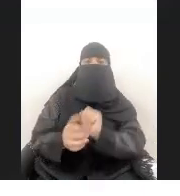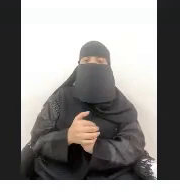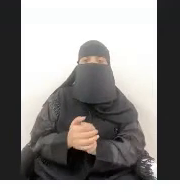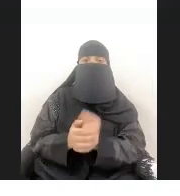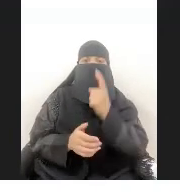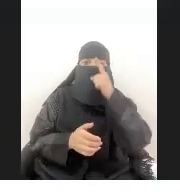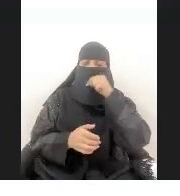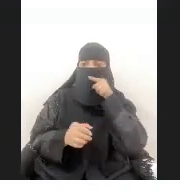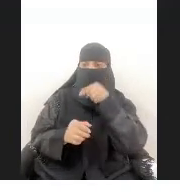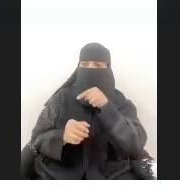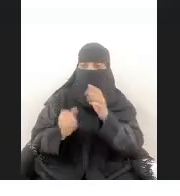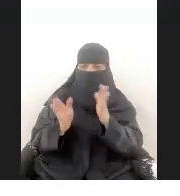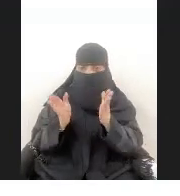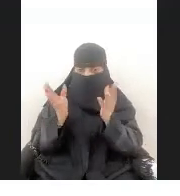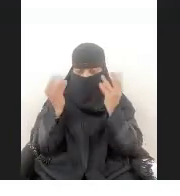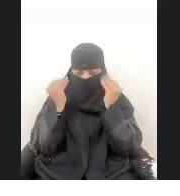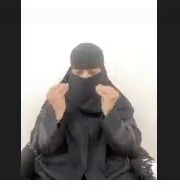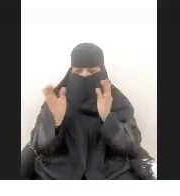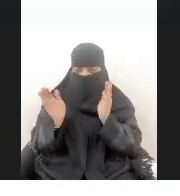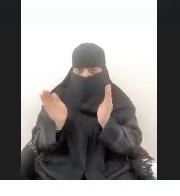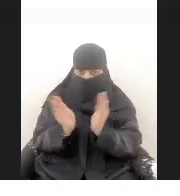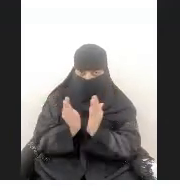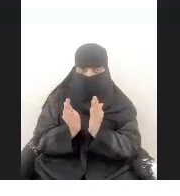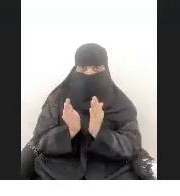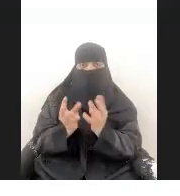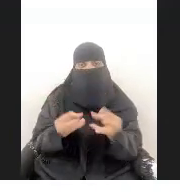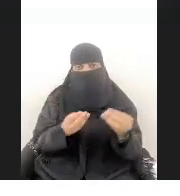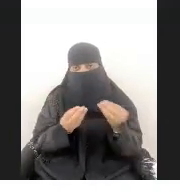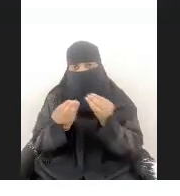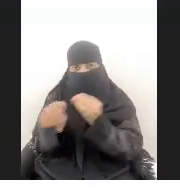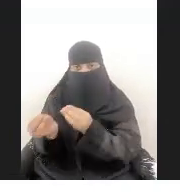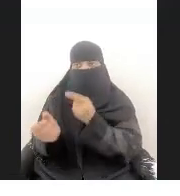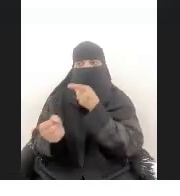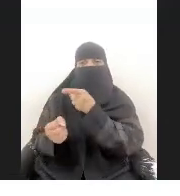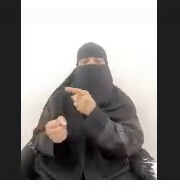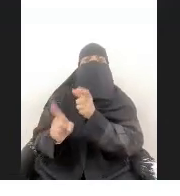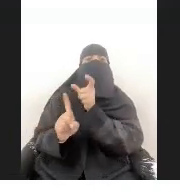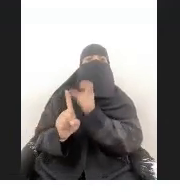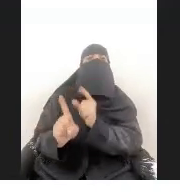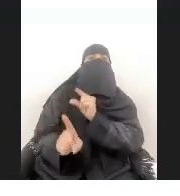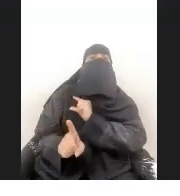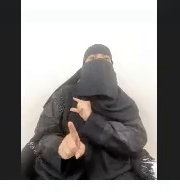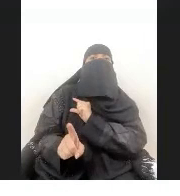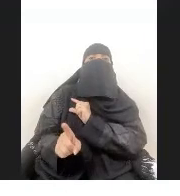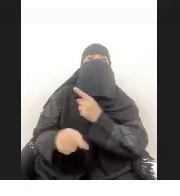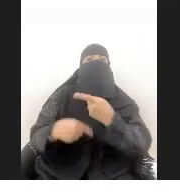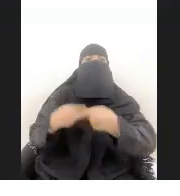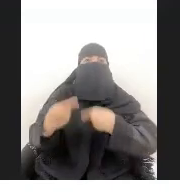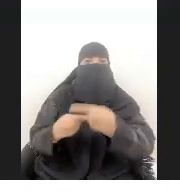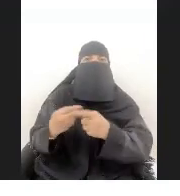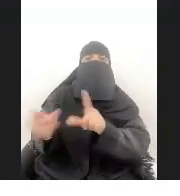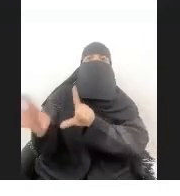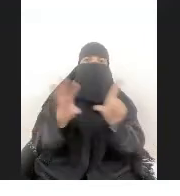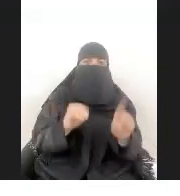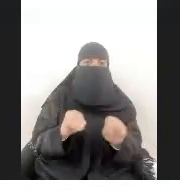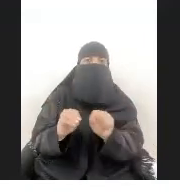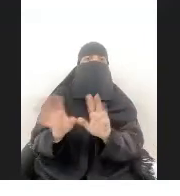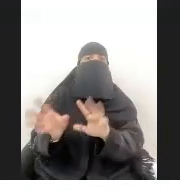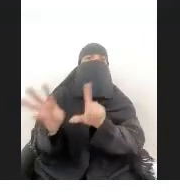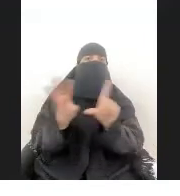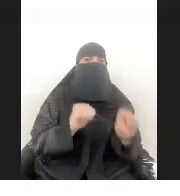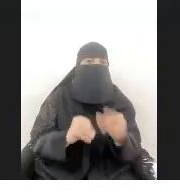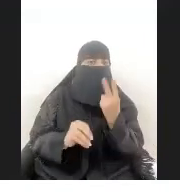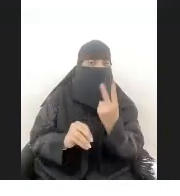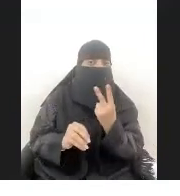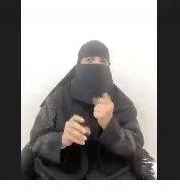المحتوى المصغر الذي يسلم للطالب بشكل مستمر ودوري، سواء كان أسبوعياً أو كل أسبوعين، أو مثلاً